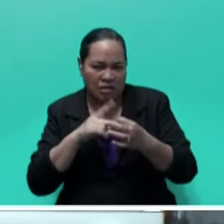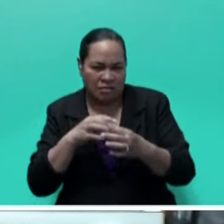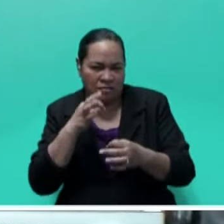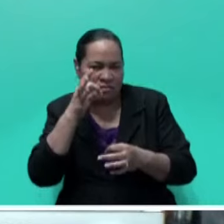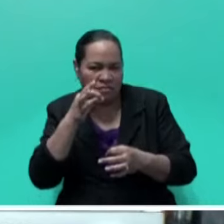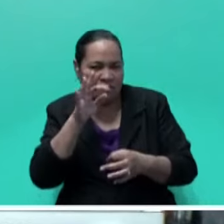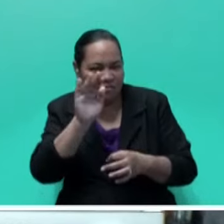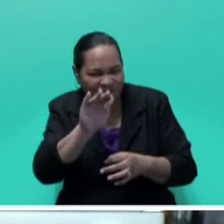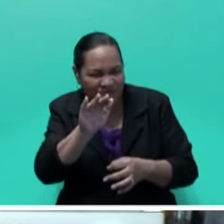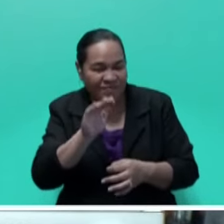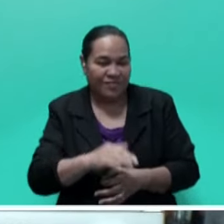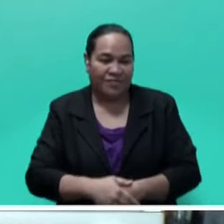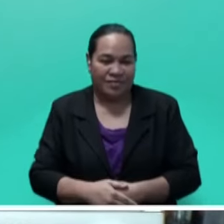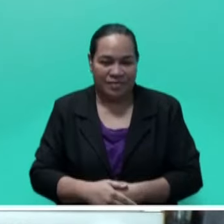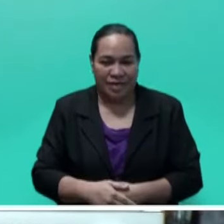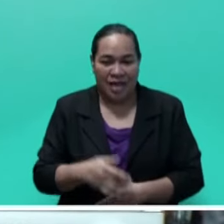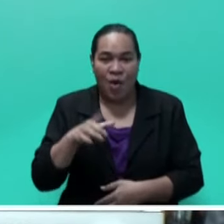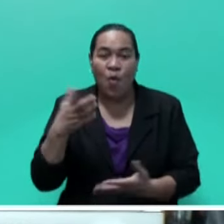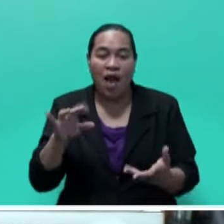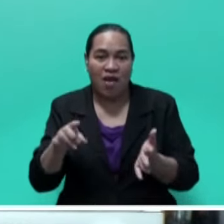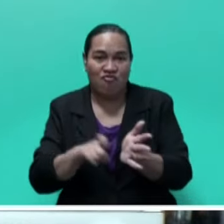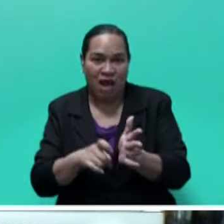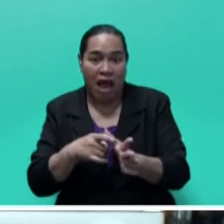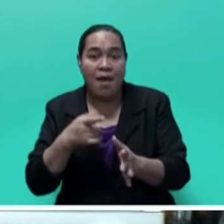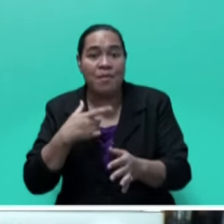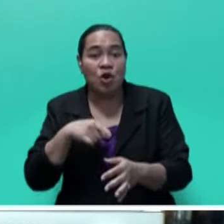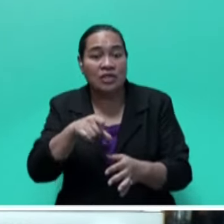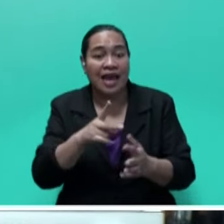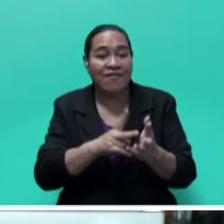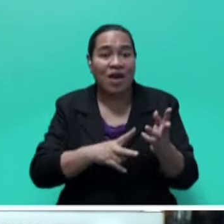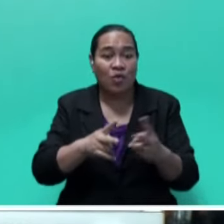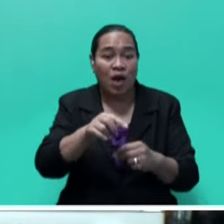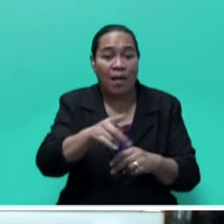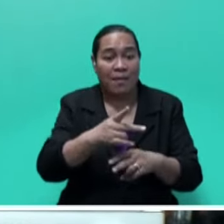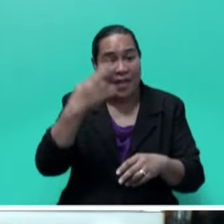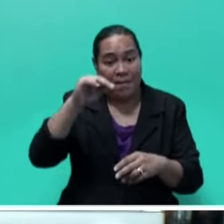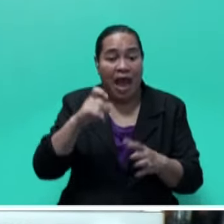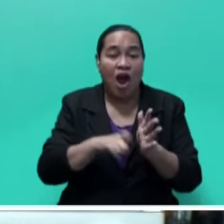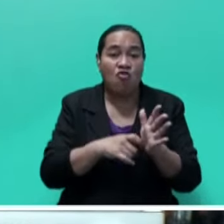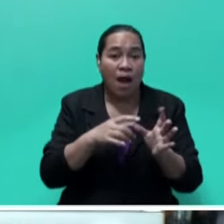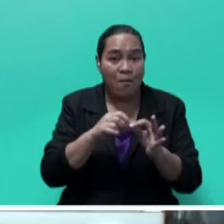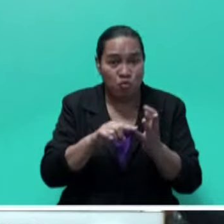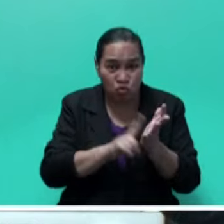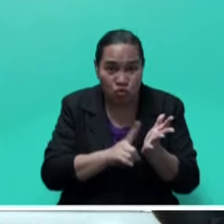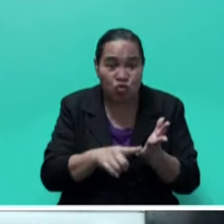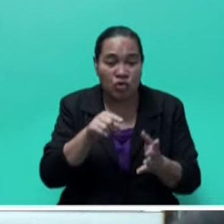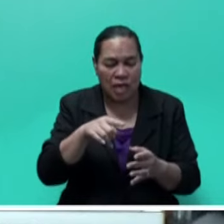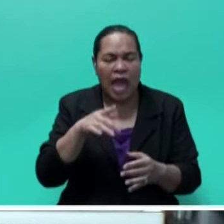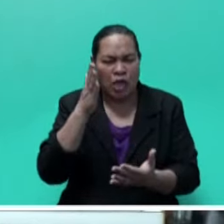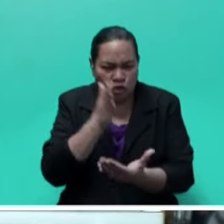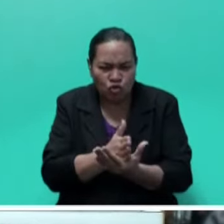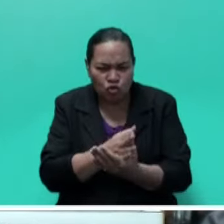ora membeleta na bonua rambulu e dina ni sa okati tiku